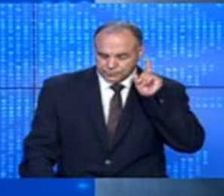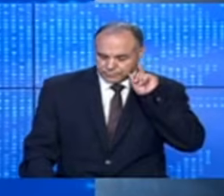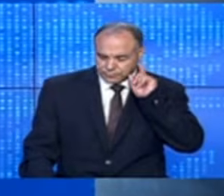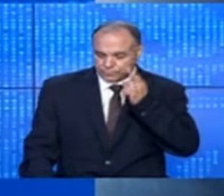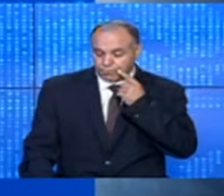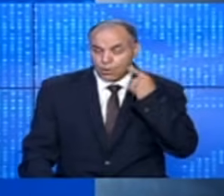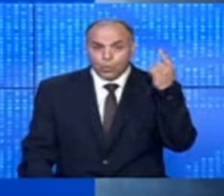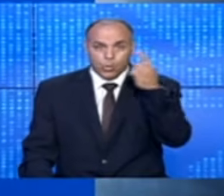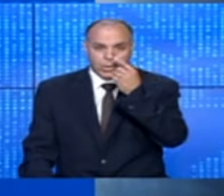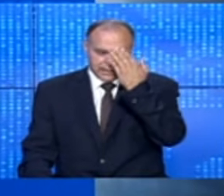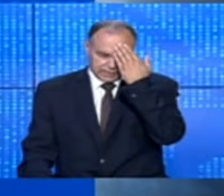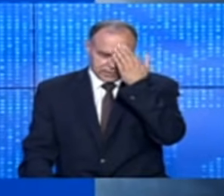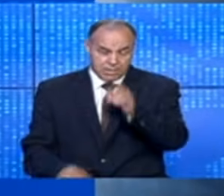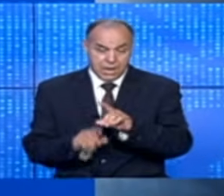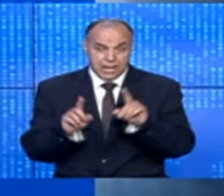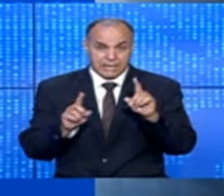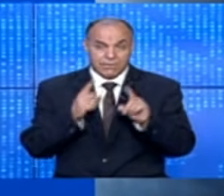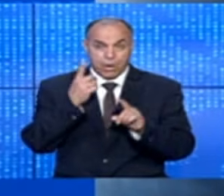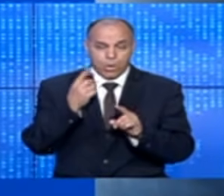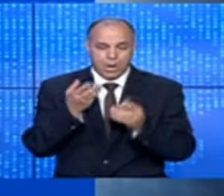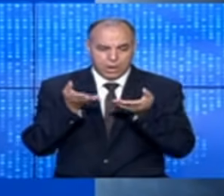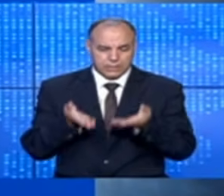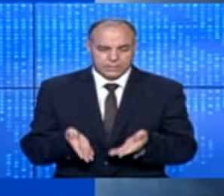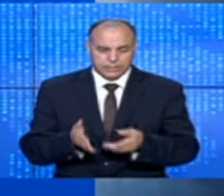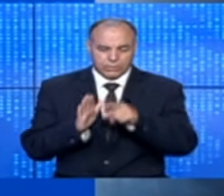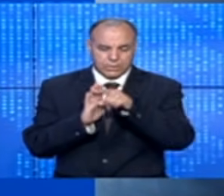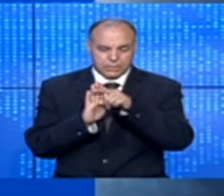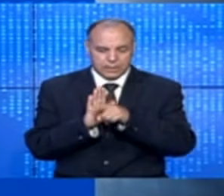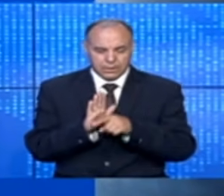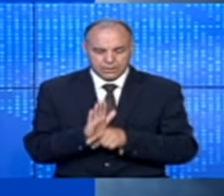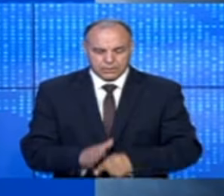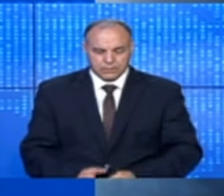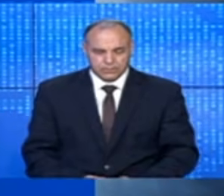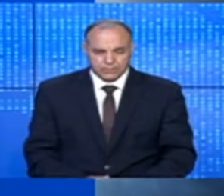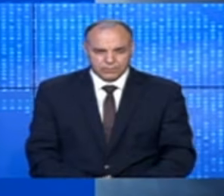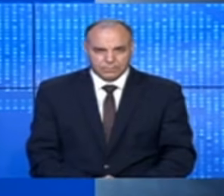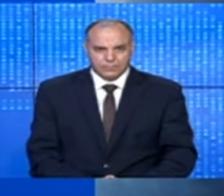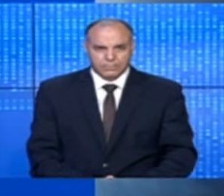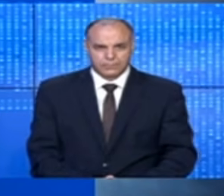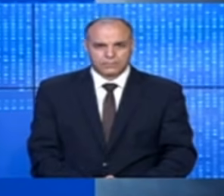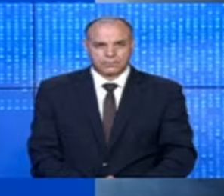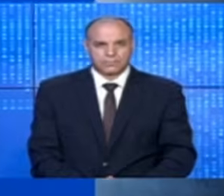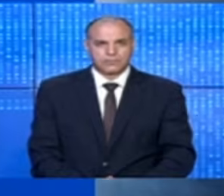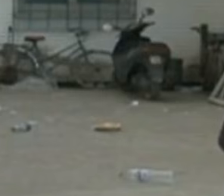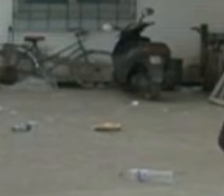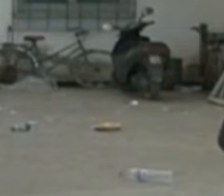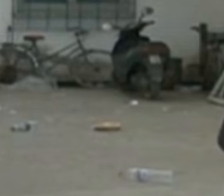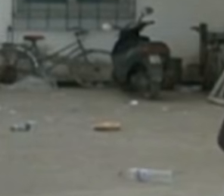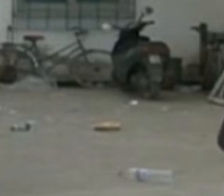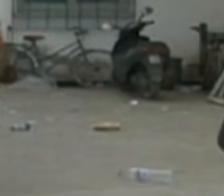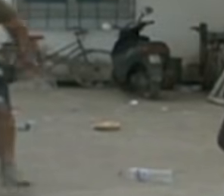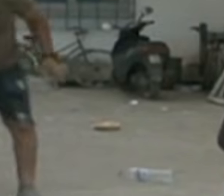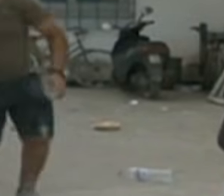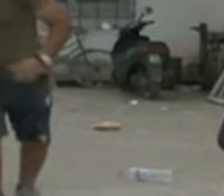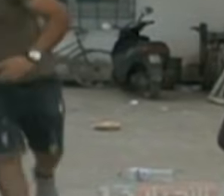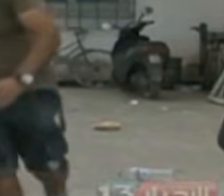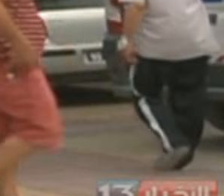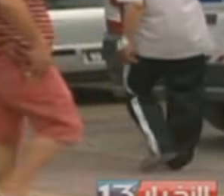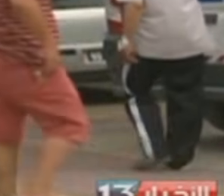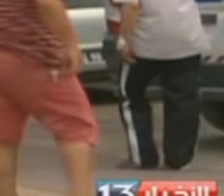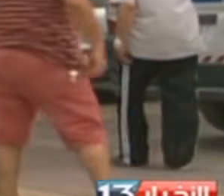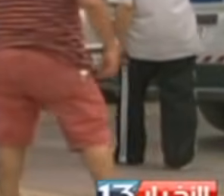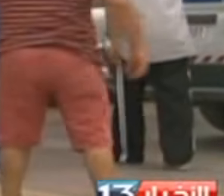أهلا بكم مشاهدينا إلى نشرة الأخبار من القناة الوطنية الأولى، ونستهلها بالعناوين. مع ارتفاع